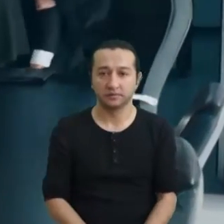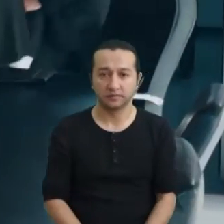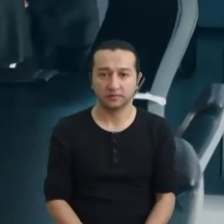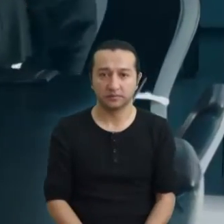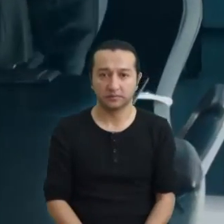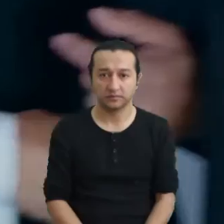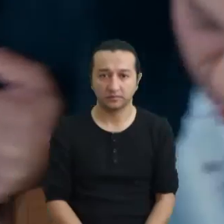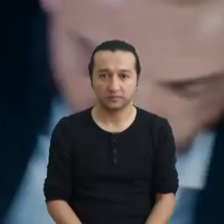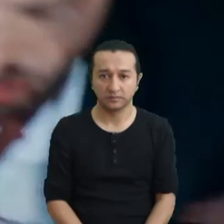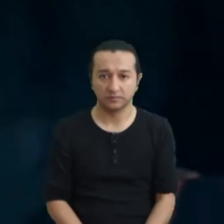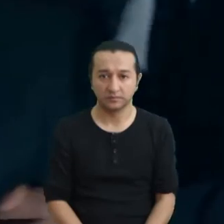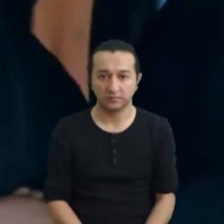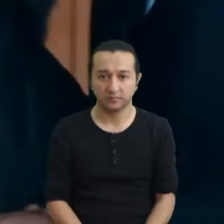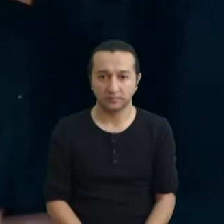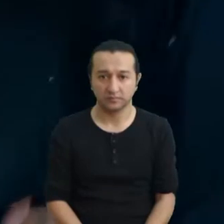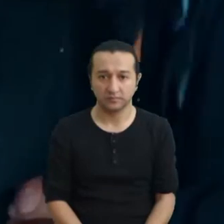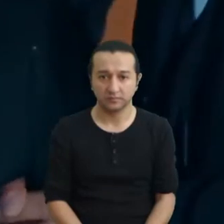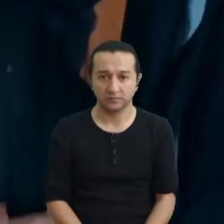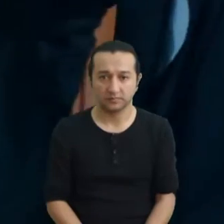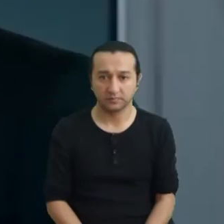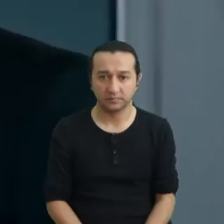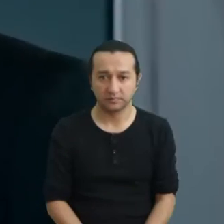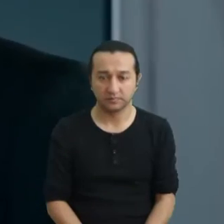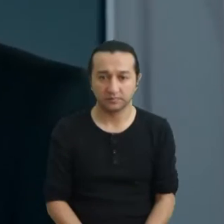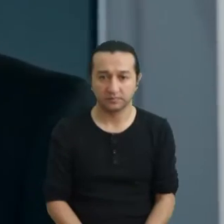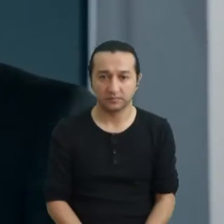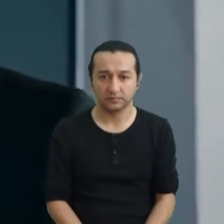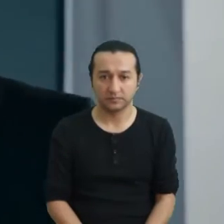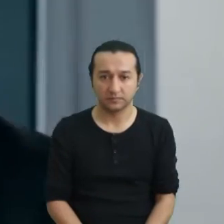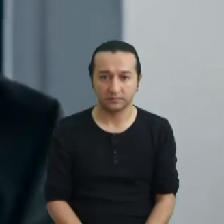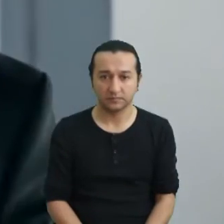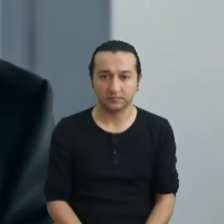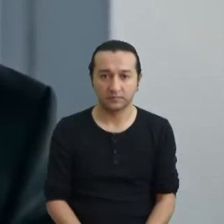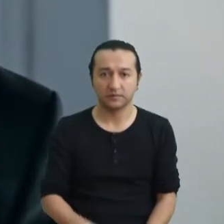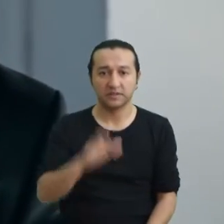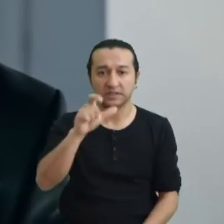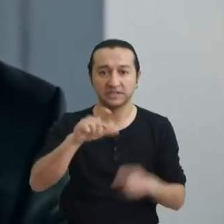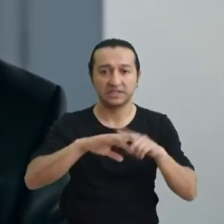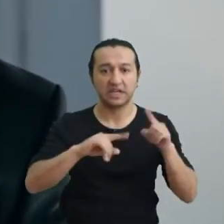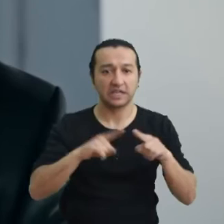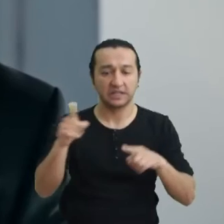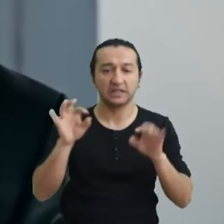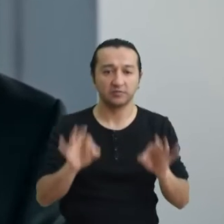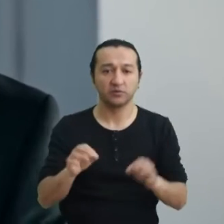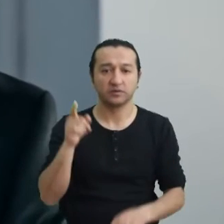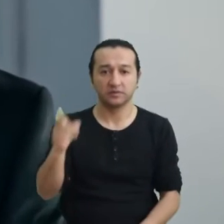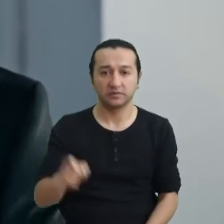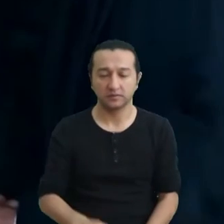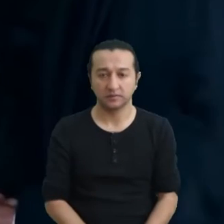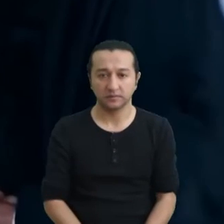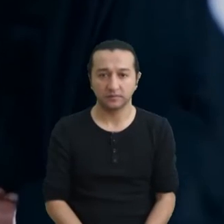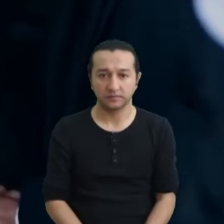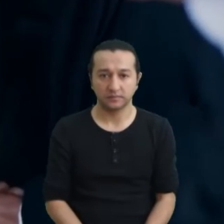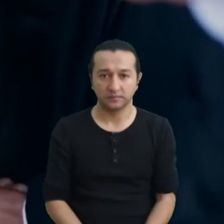Tayfun'u kollarından sürüyerek içeri getirdiler. Yüzü gözü dağılmış, perişan bir halde. Cahit! Masayı yumrukladı.